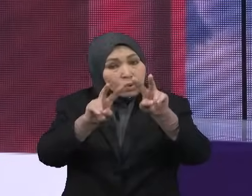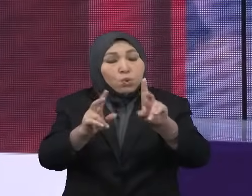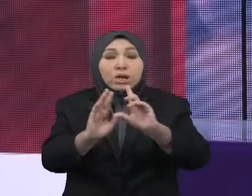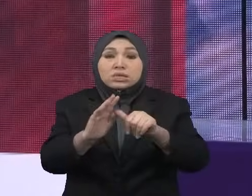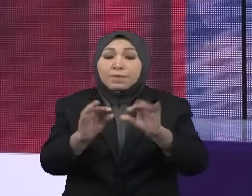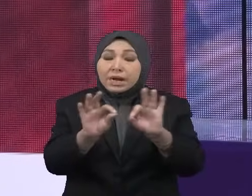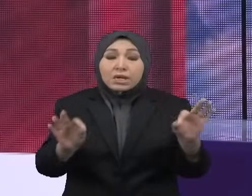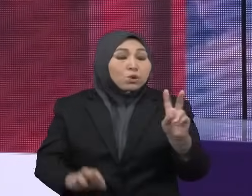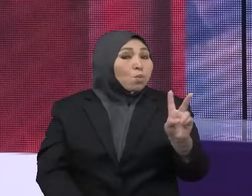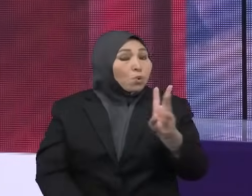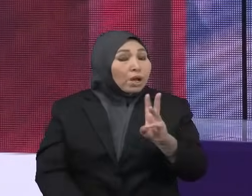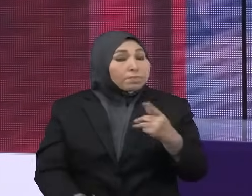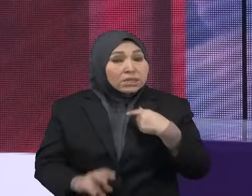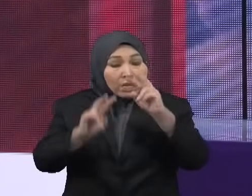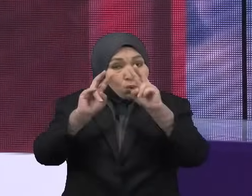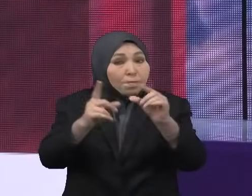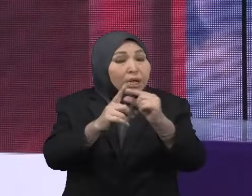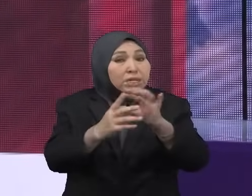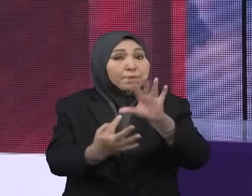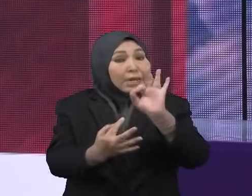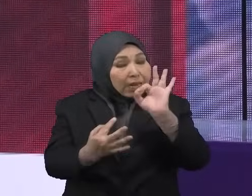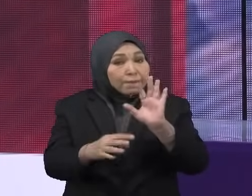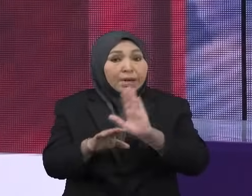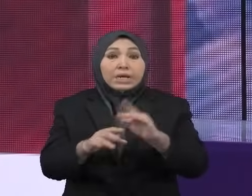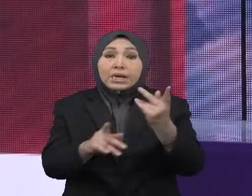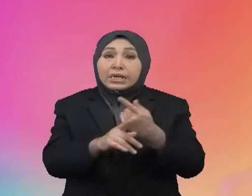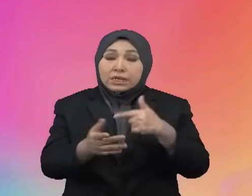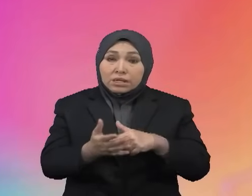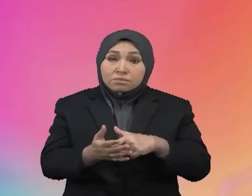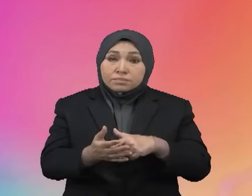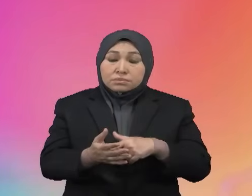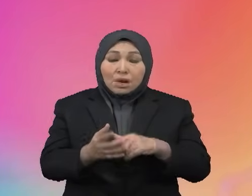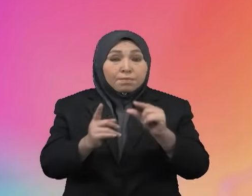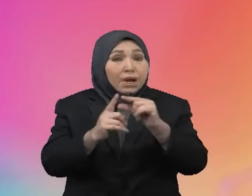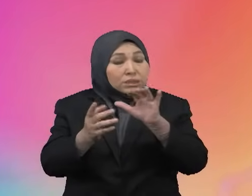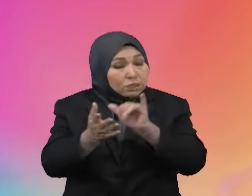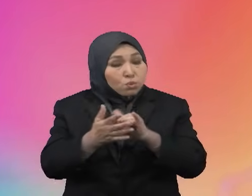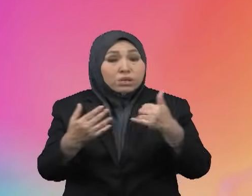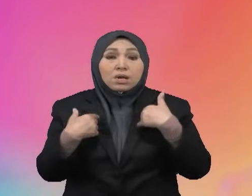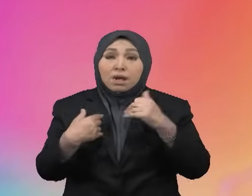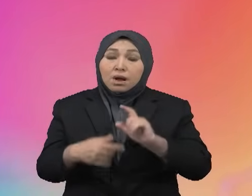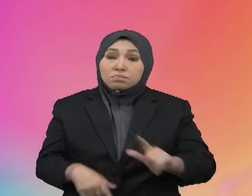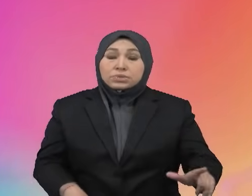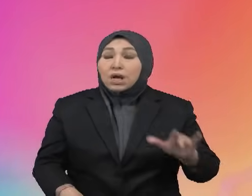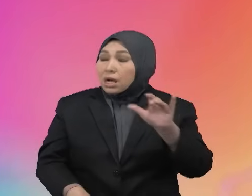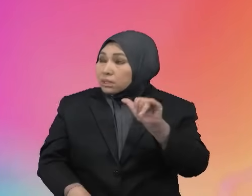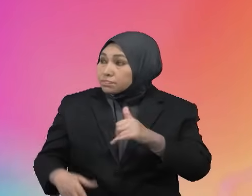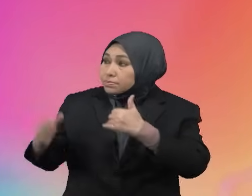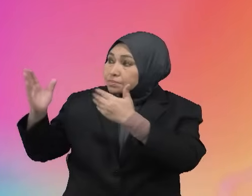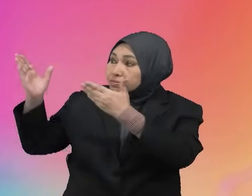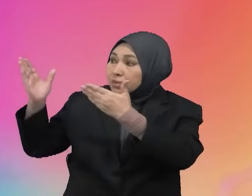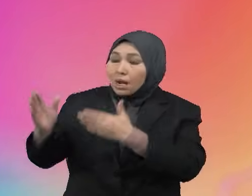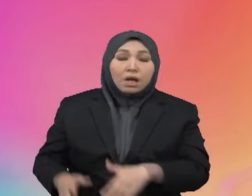ayat 26. Namun kita perhatikan dahulu perkataan pilihan pada kali ini. Perkataannya ialah yatihu nafil